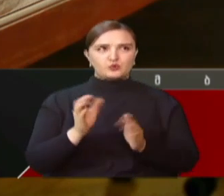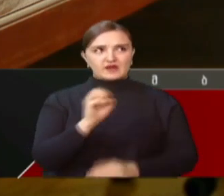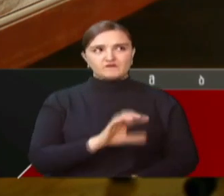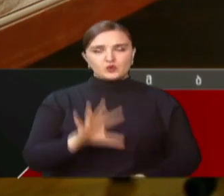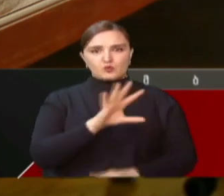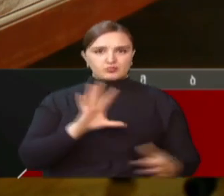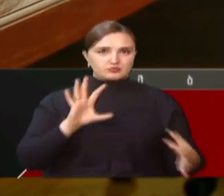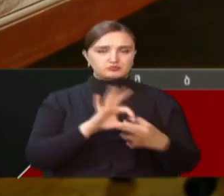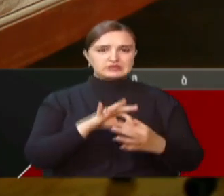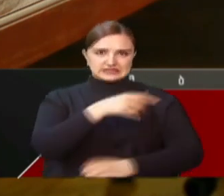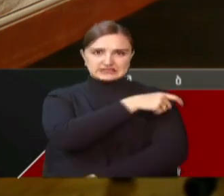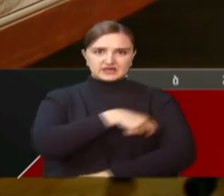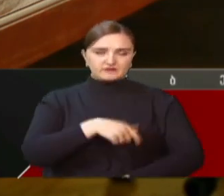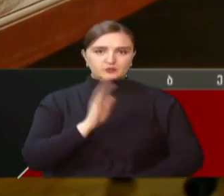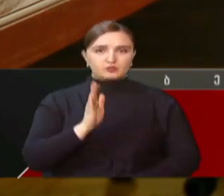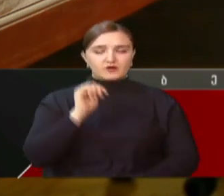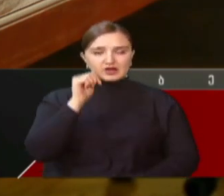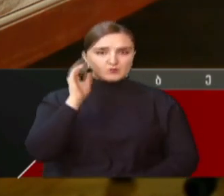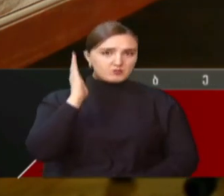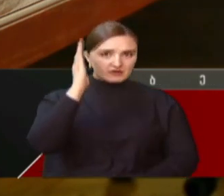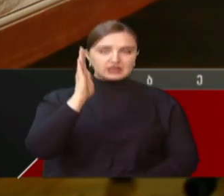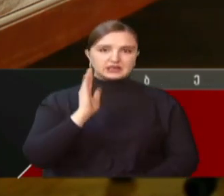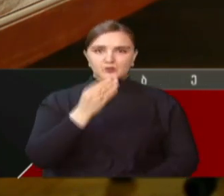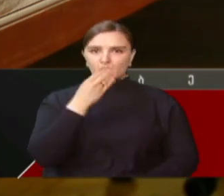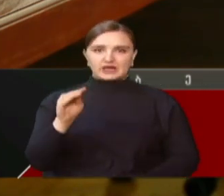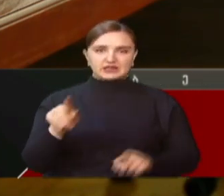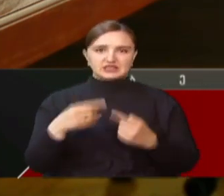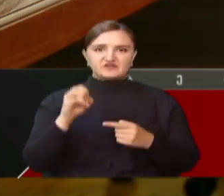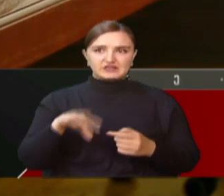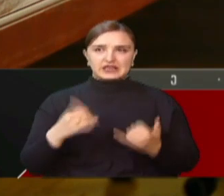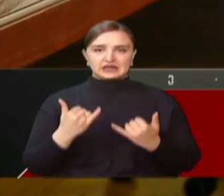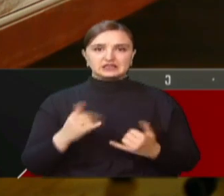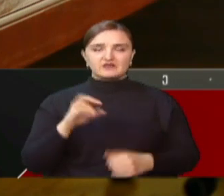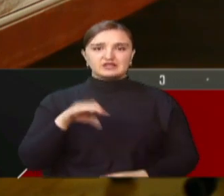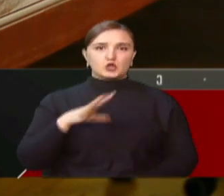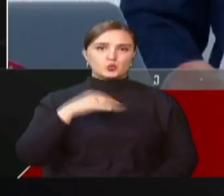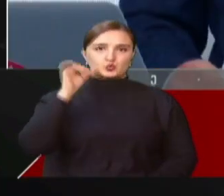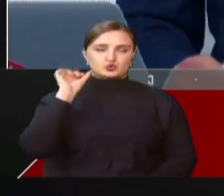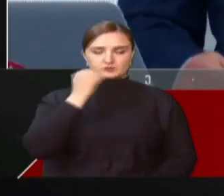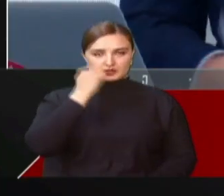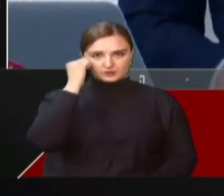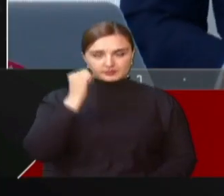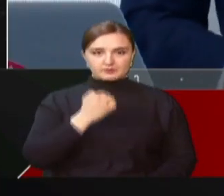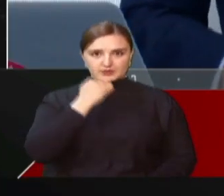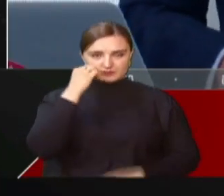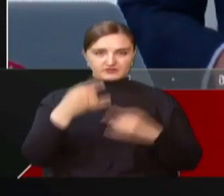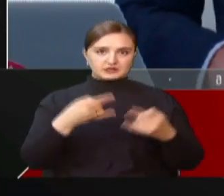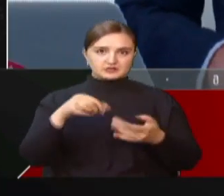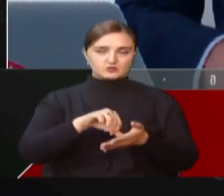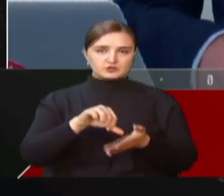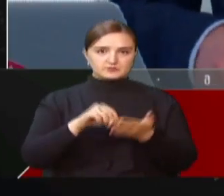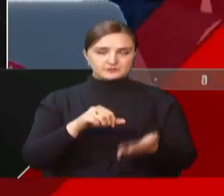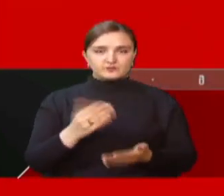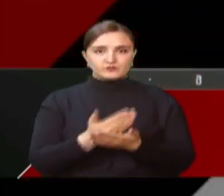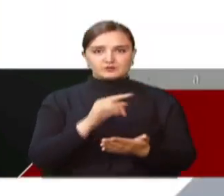ევროპული სტრუქტურების წევრი და ჩვენი ხვანდელი მომავალი იქნება უკეთესი, ვიდრე არის დღეს და ვიდრე იყო გუშინ. მადლობა გადაცემაში